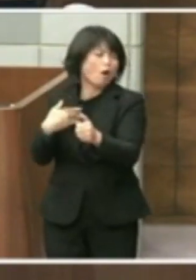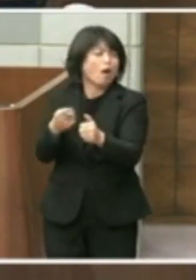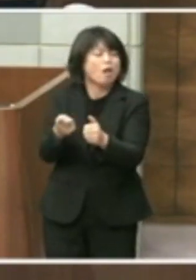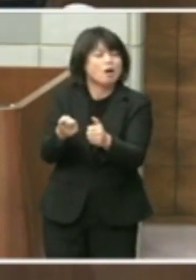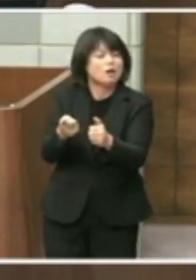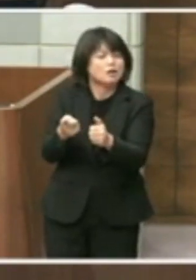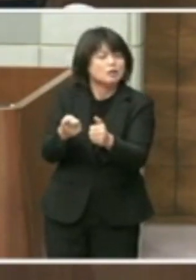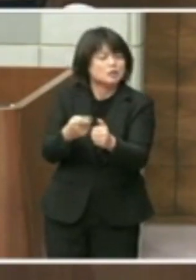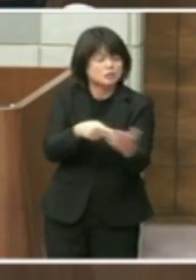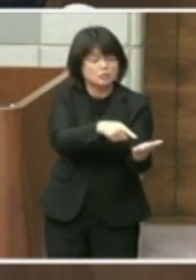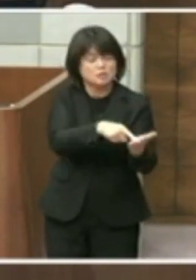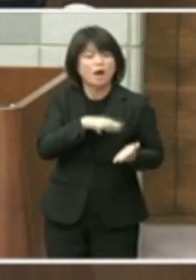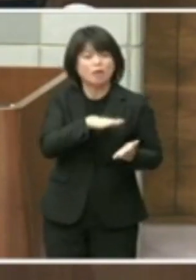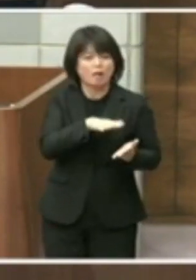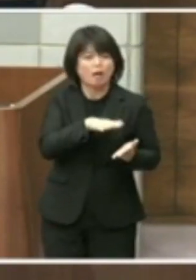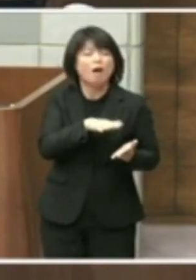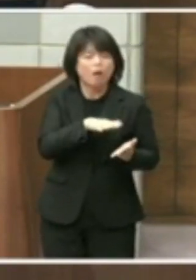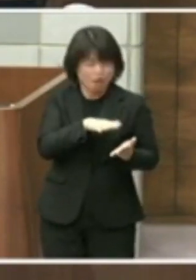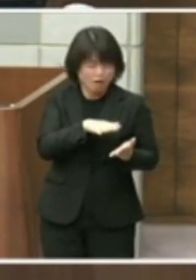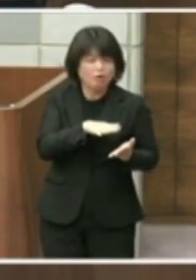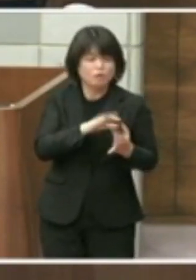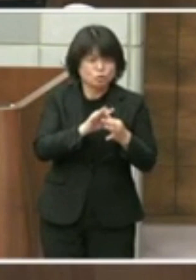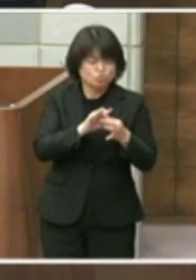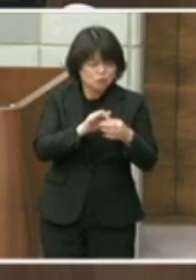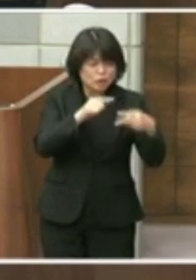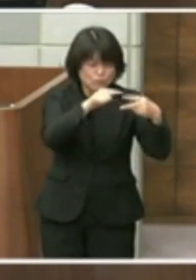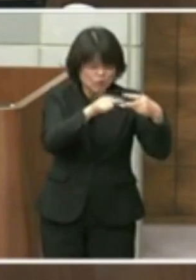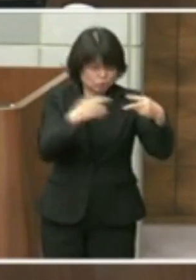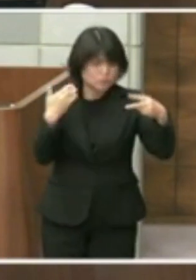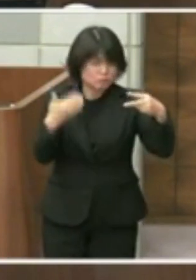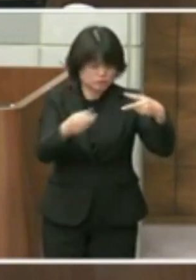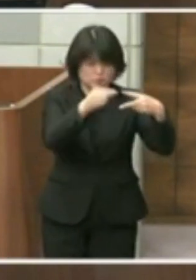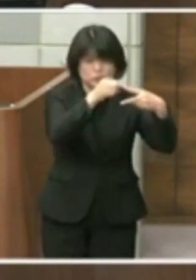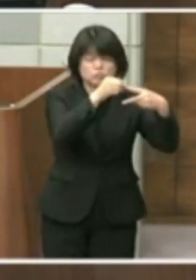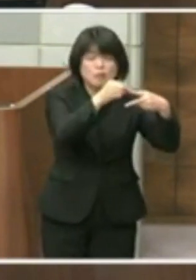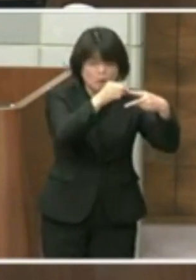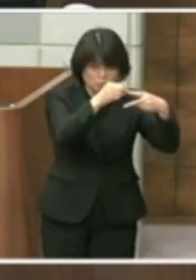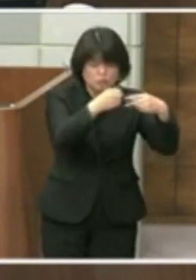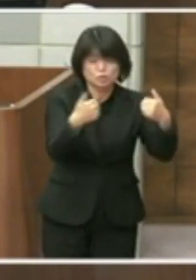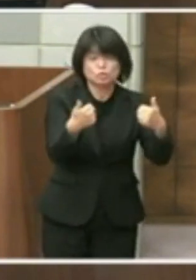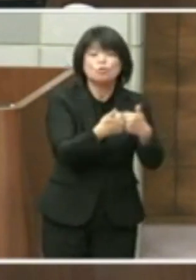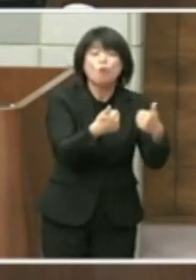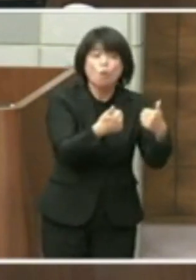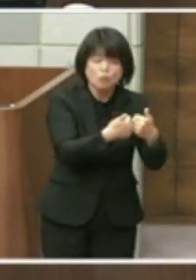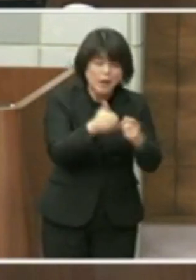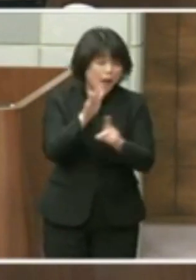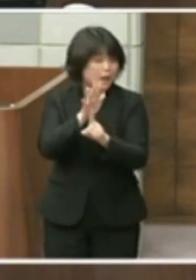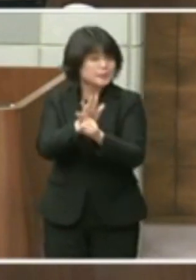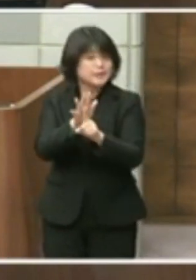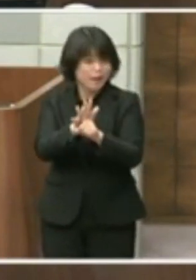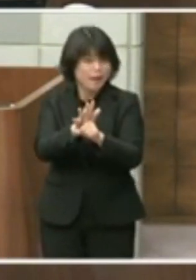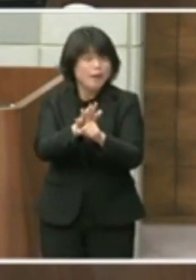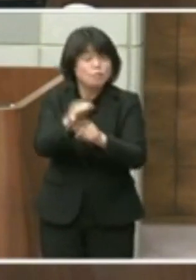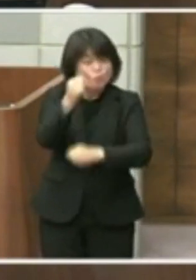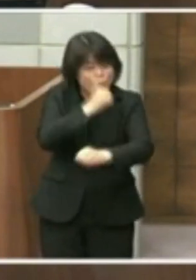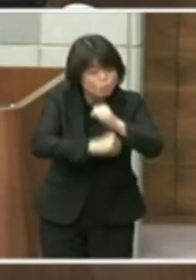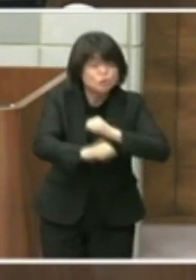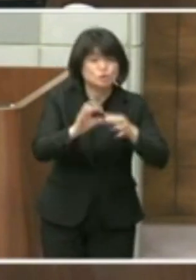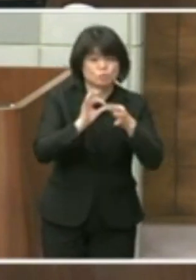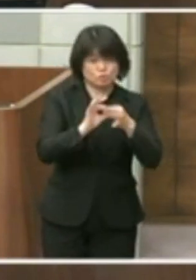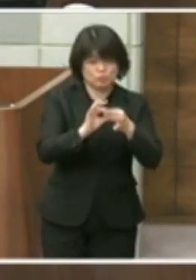こで、以下2点についてお聞きいたします。1点目は、相談支援の取り組みについてであ